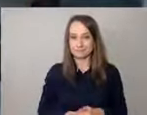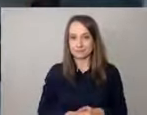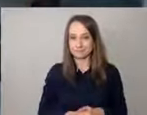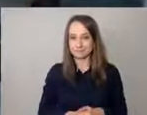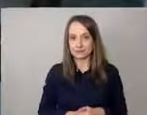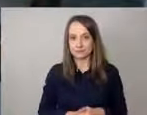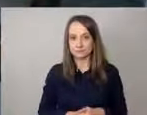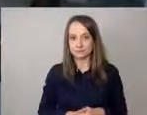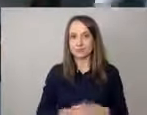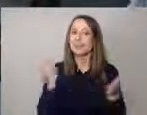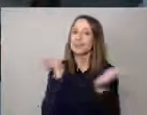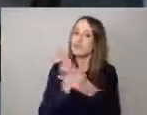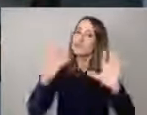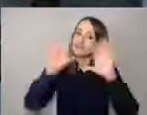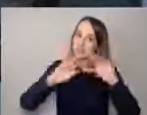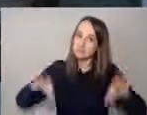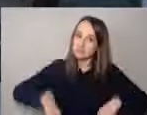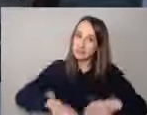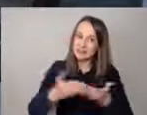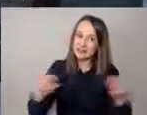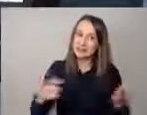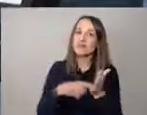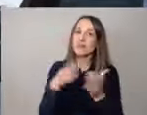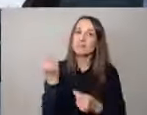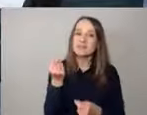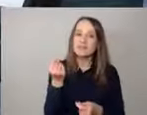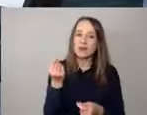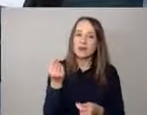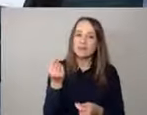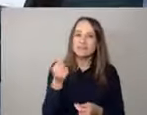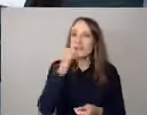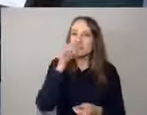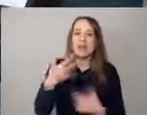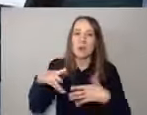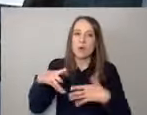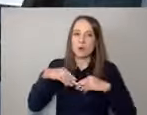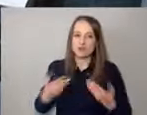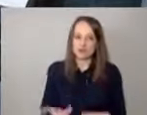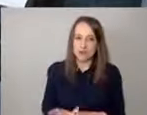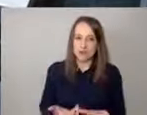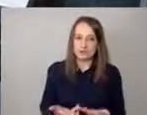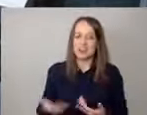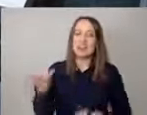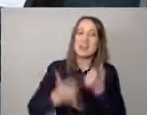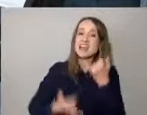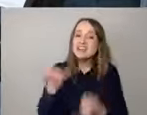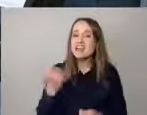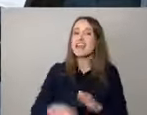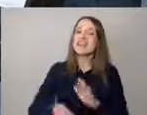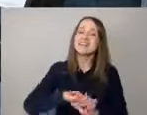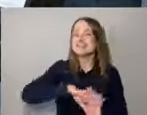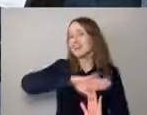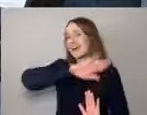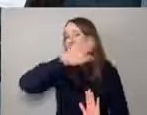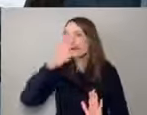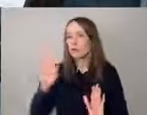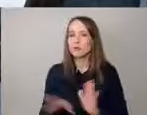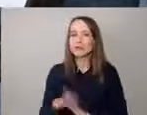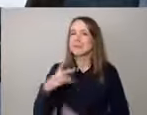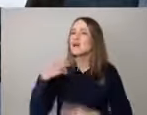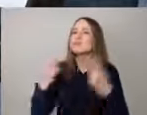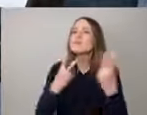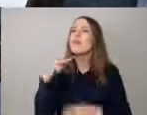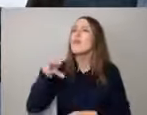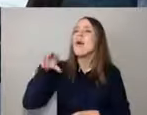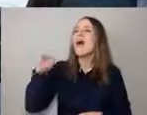Tylko, szanowni państwo, tych pieniędzy się nie pozyska, jeżeli się będzie przez cały czas szukało w Unii Europejskiej